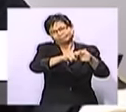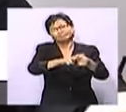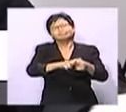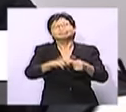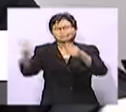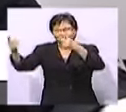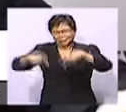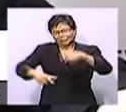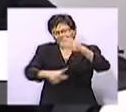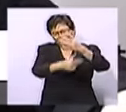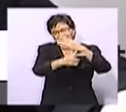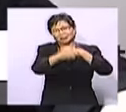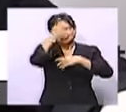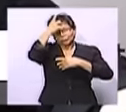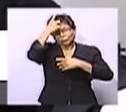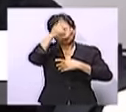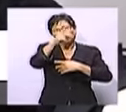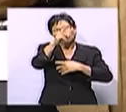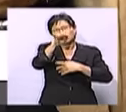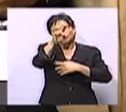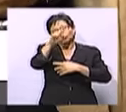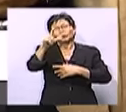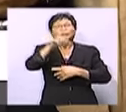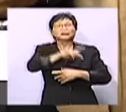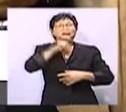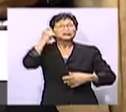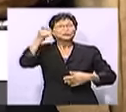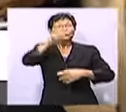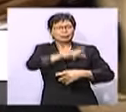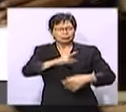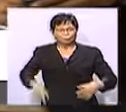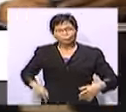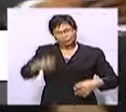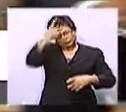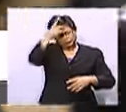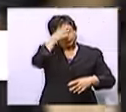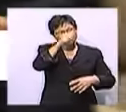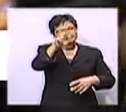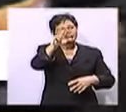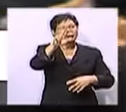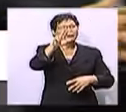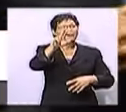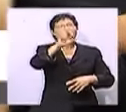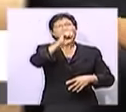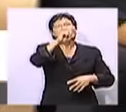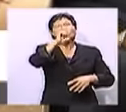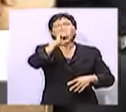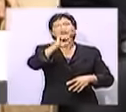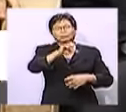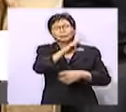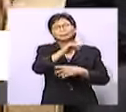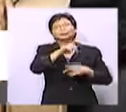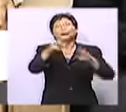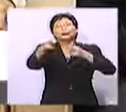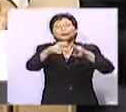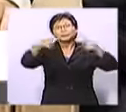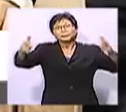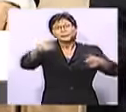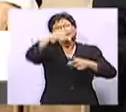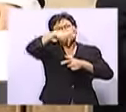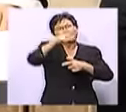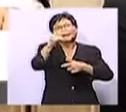timbalannya Datuk Kamarudin Jaafar, Ketua Situsa Kementerian Datuk Seri Sharifuddin Kassim dan Pengurus Besar PKA K.